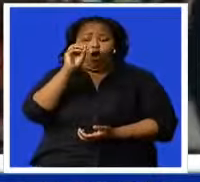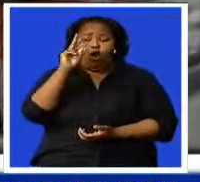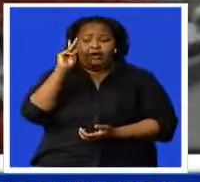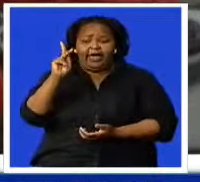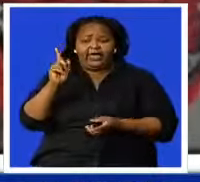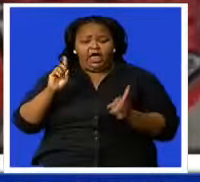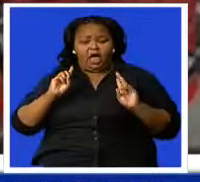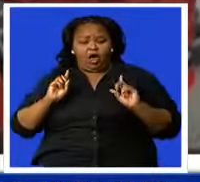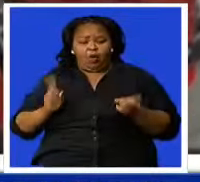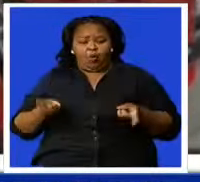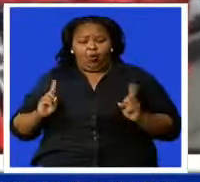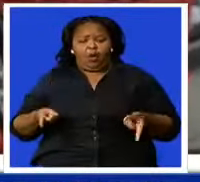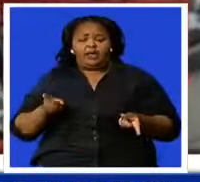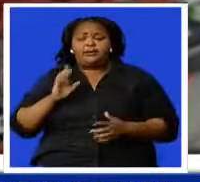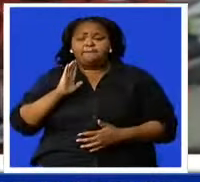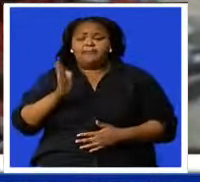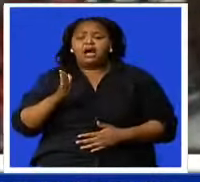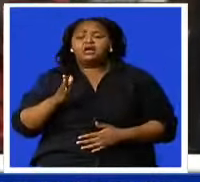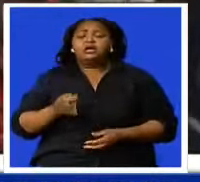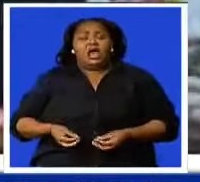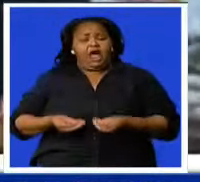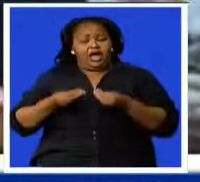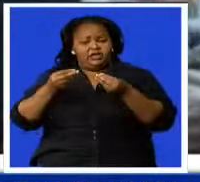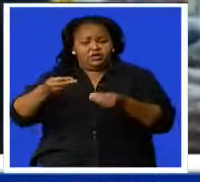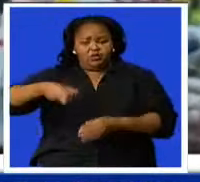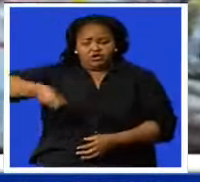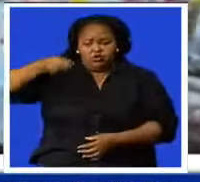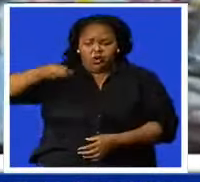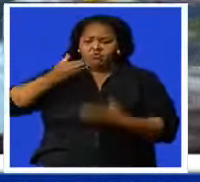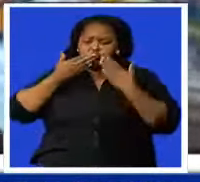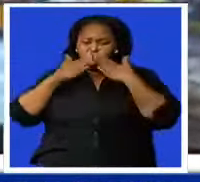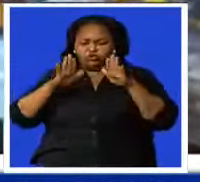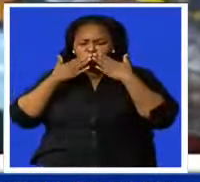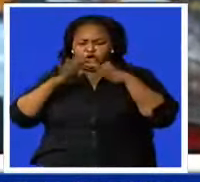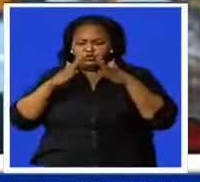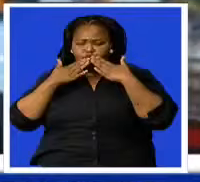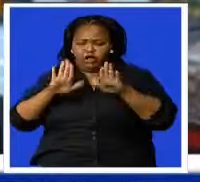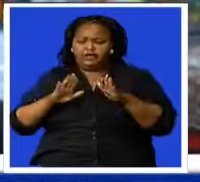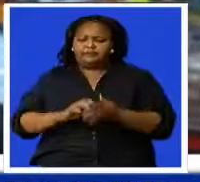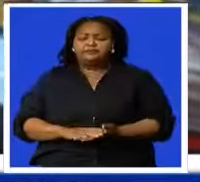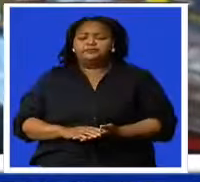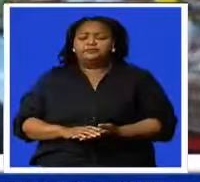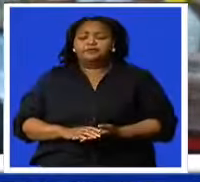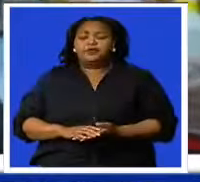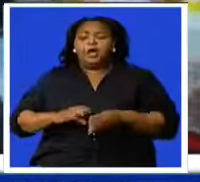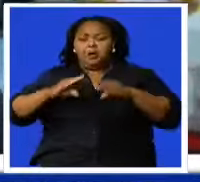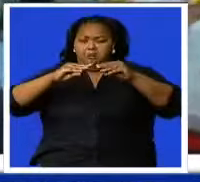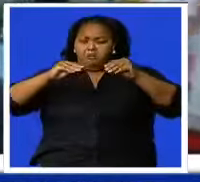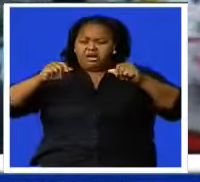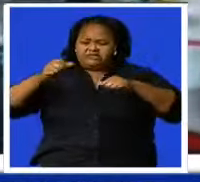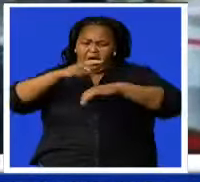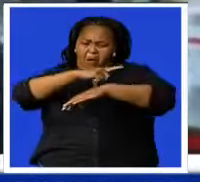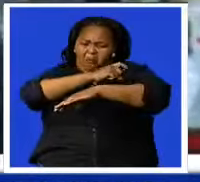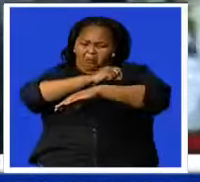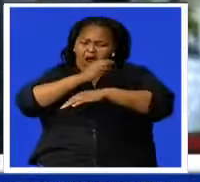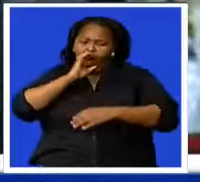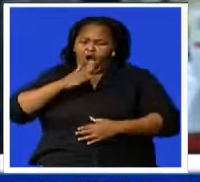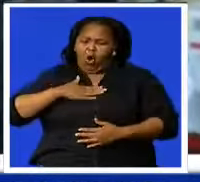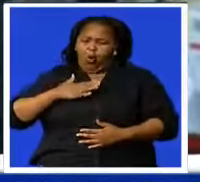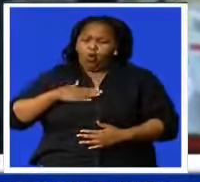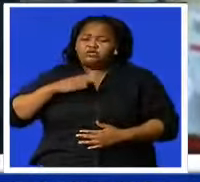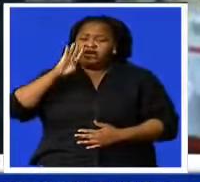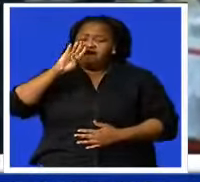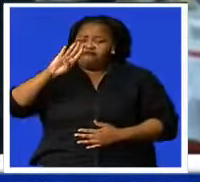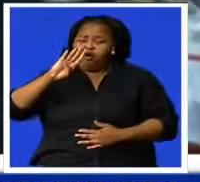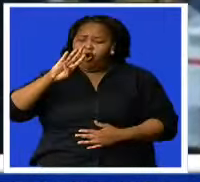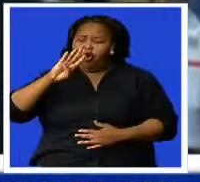yaphiwa dona-ke tikhwama tekuphatha. Liplastiki-ke lithatha iminyaka lengamakhulu lamane kubola emandini bese kuthi